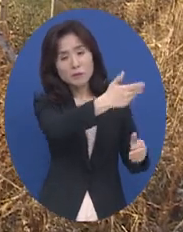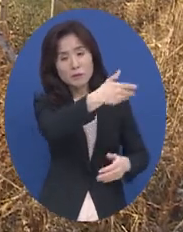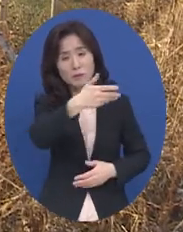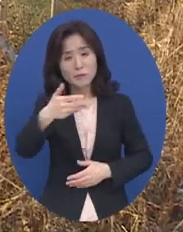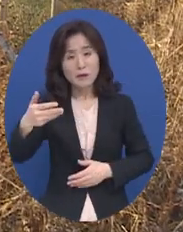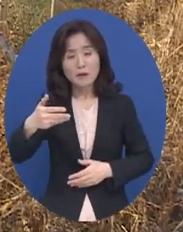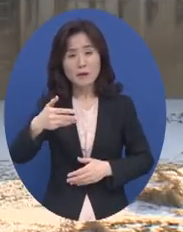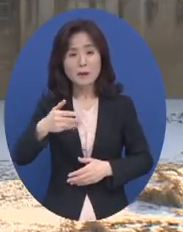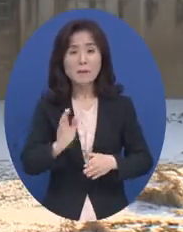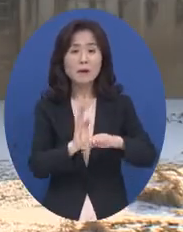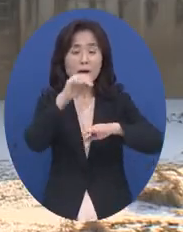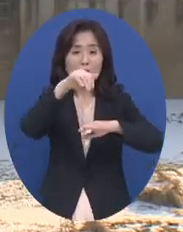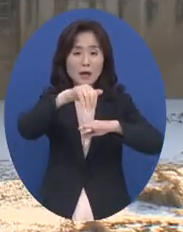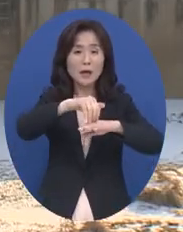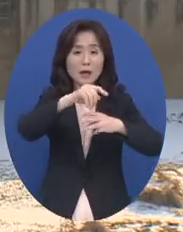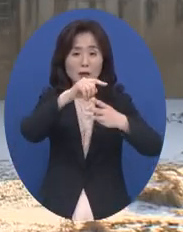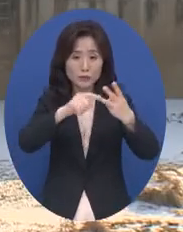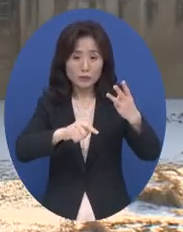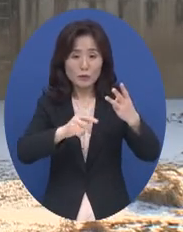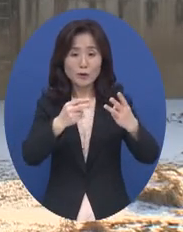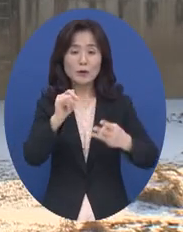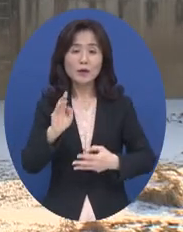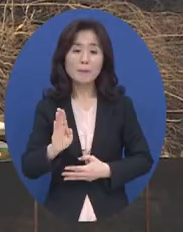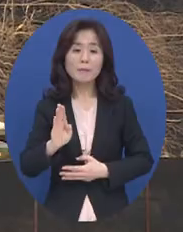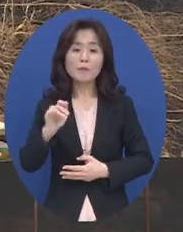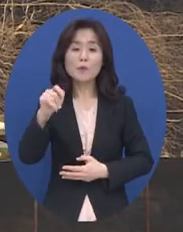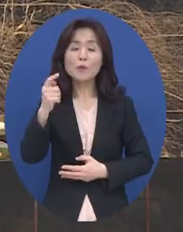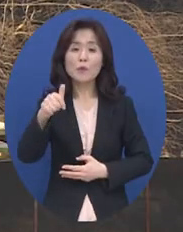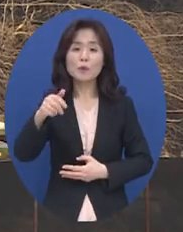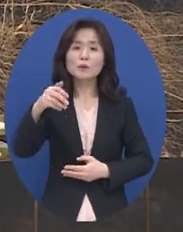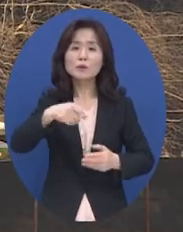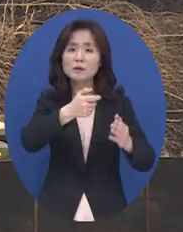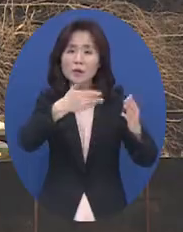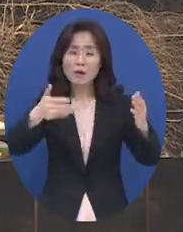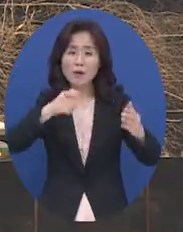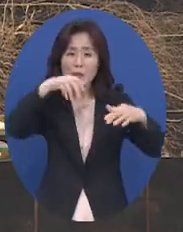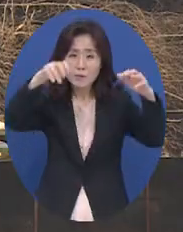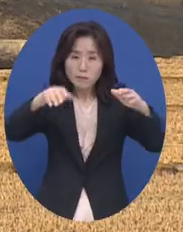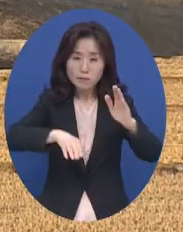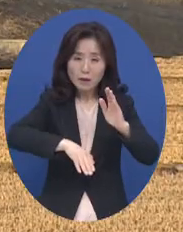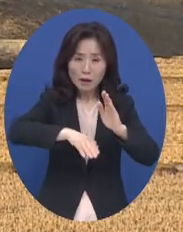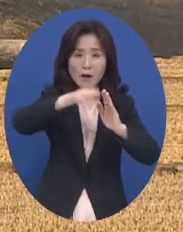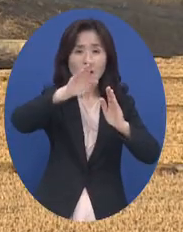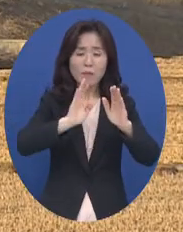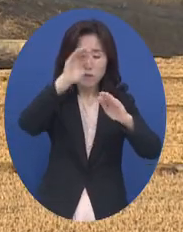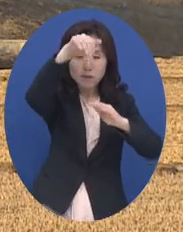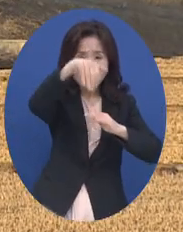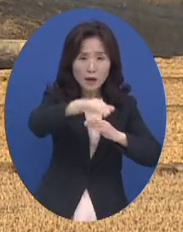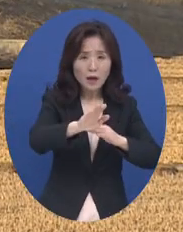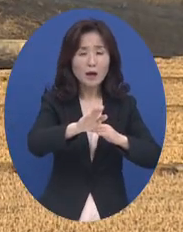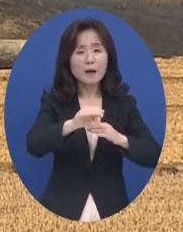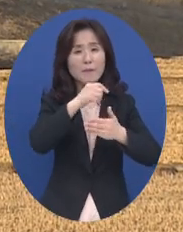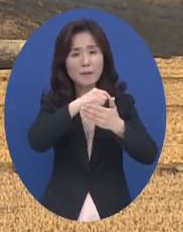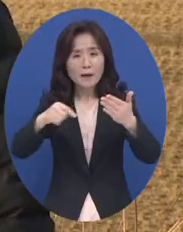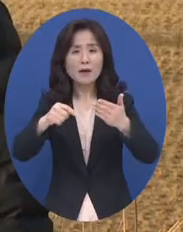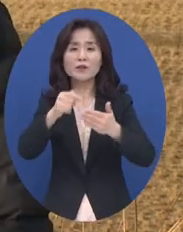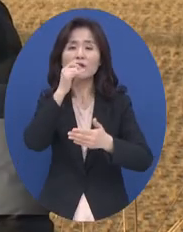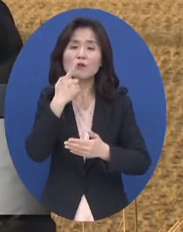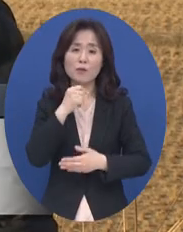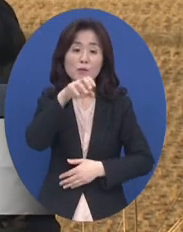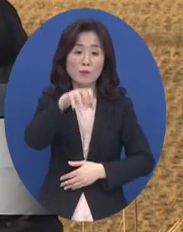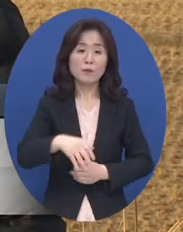답 꼭 전 장마철 후엔 어김없이 물이 넘쳐 크고 작은 피해를 줬던 상습 수의 지역입니다